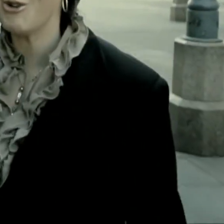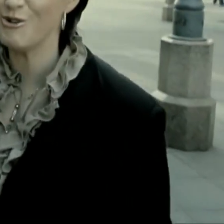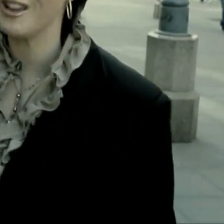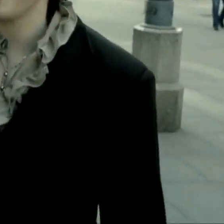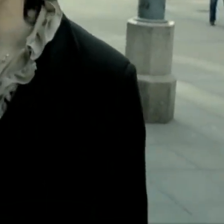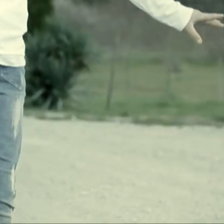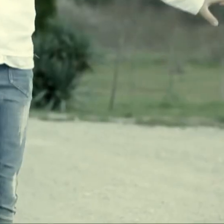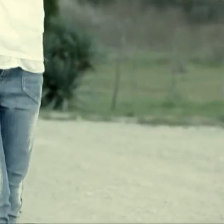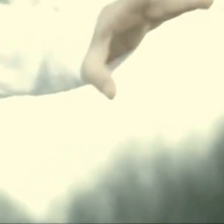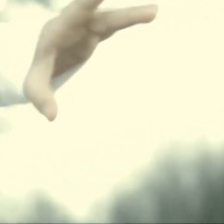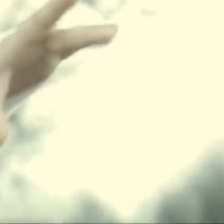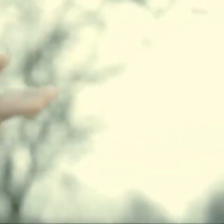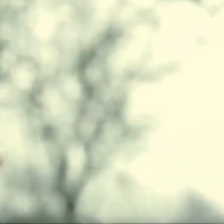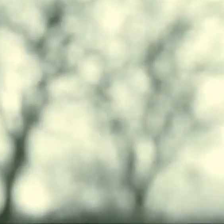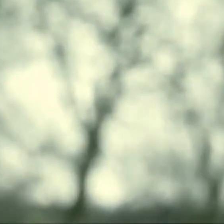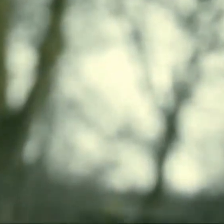Raširi ruke,